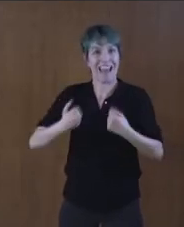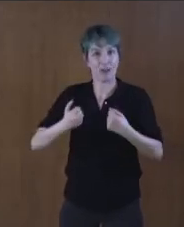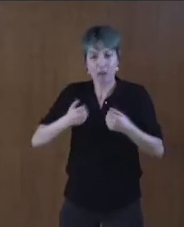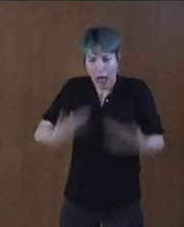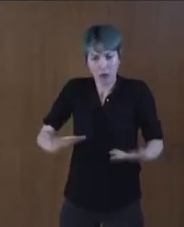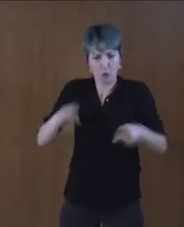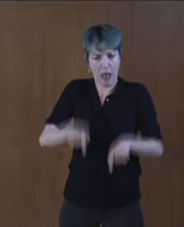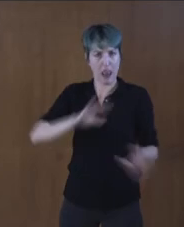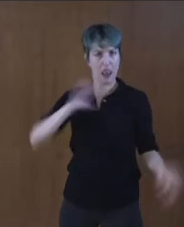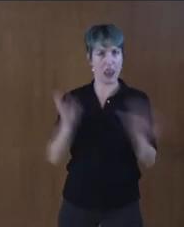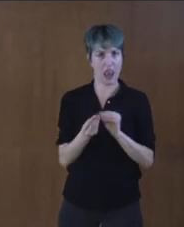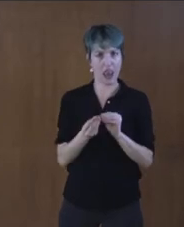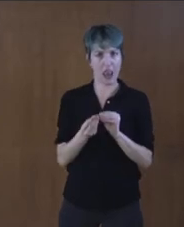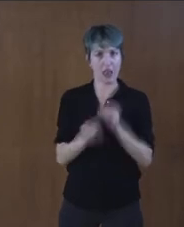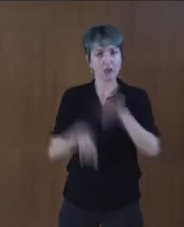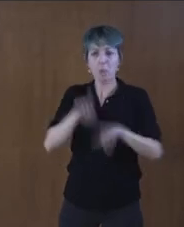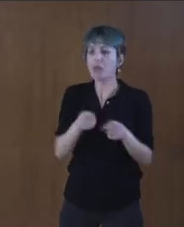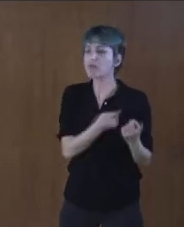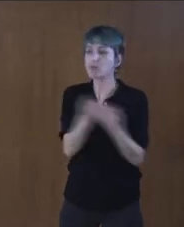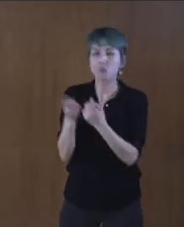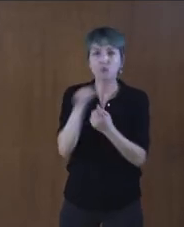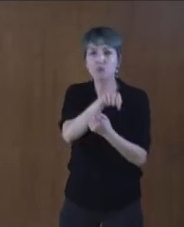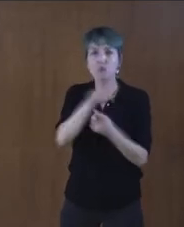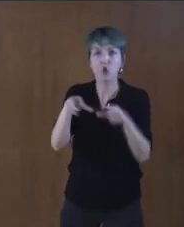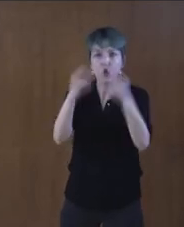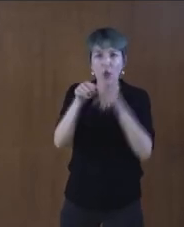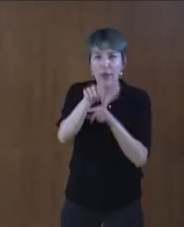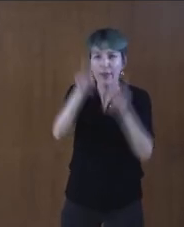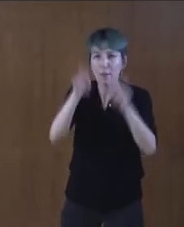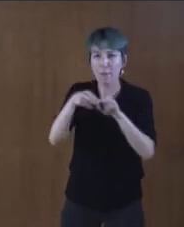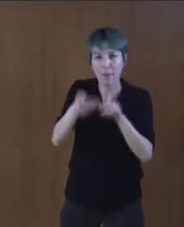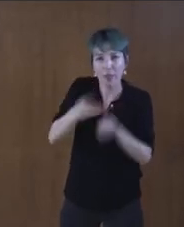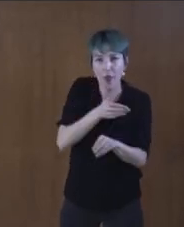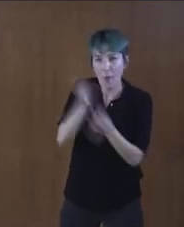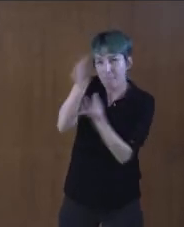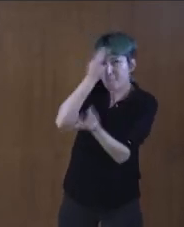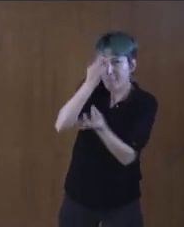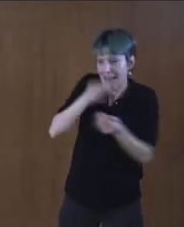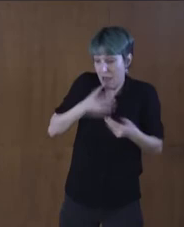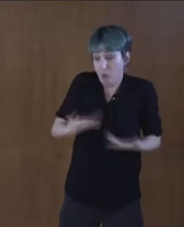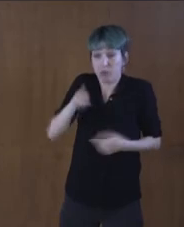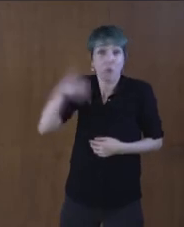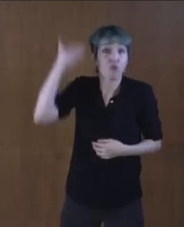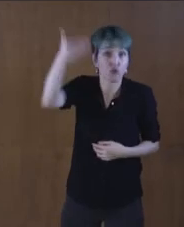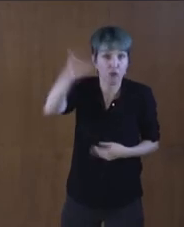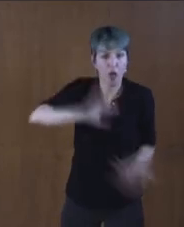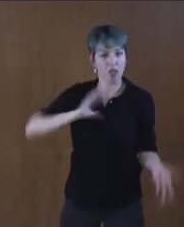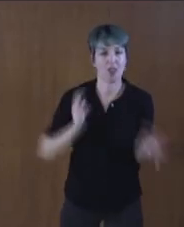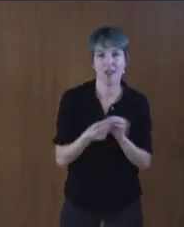plenament d'acord amb les necessitats socials de prevenció i de precisió del present i del